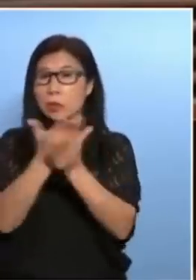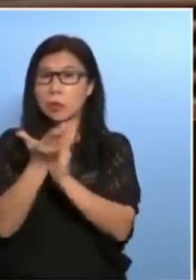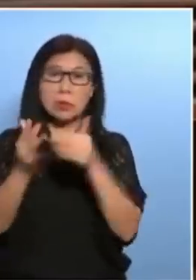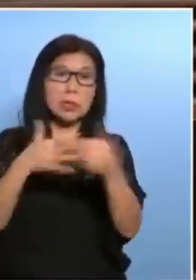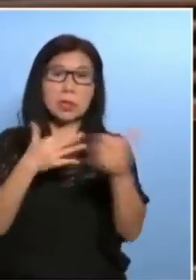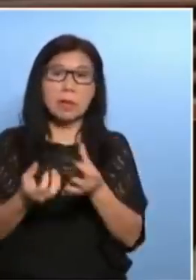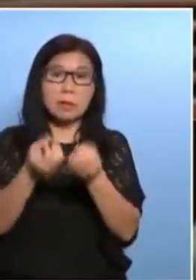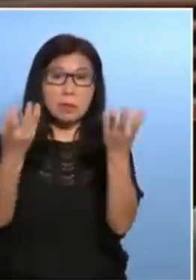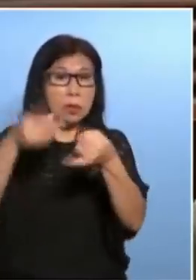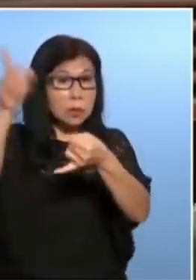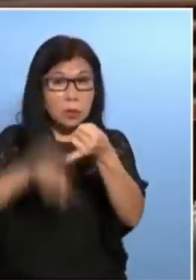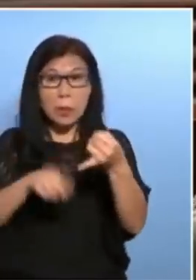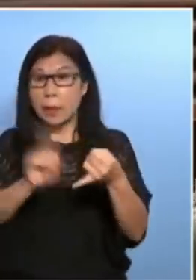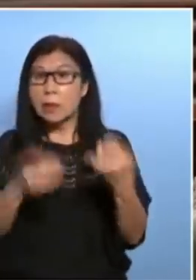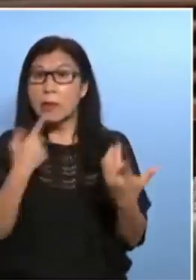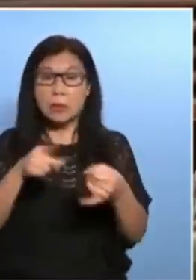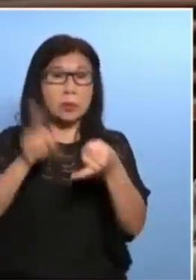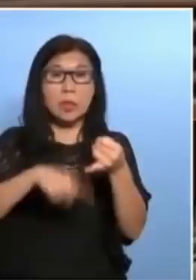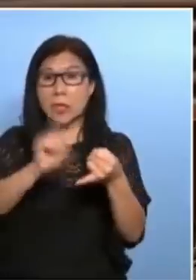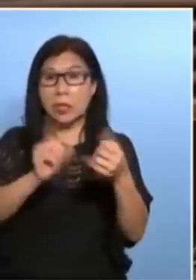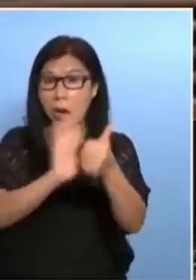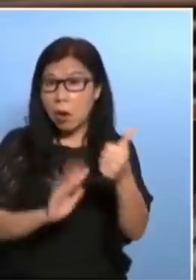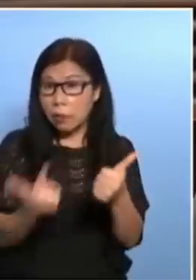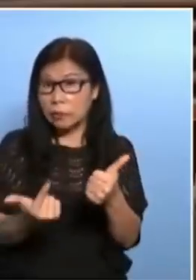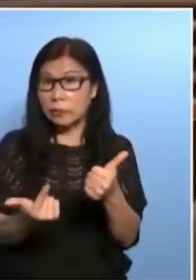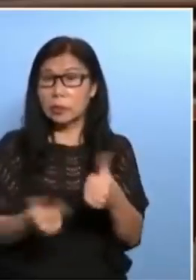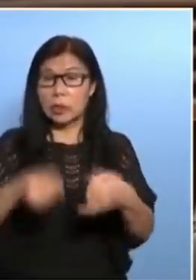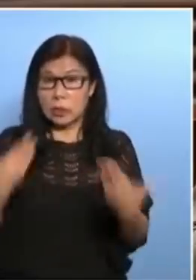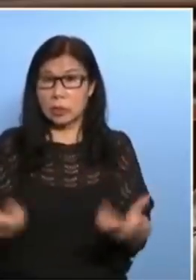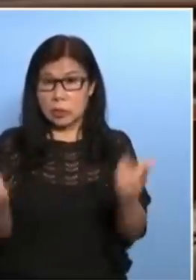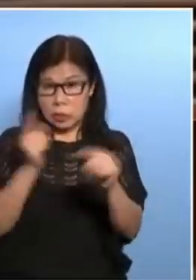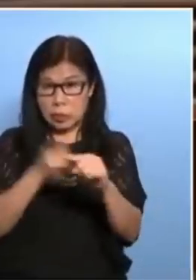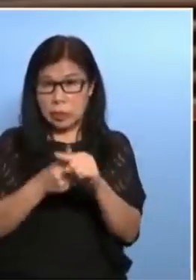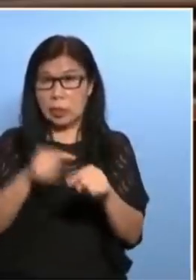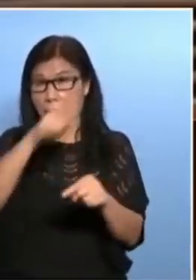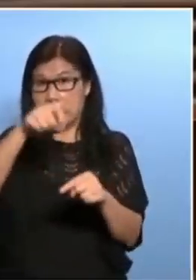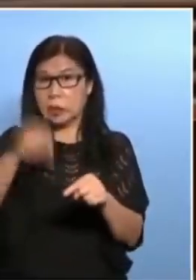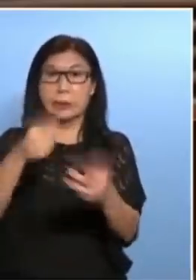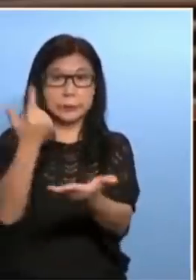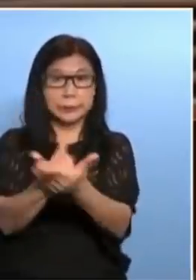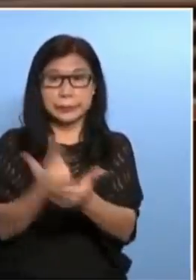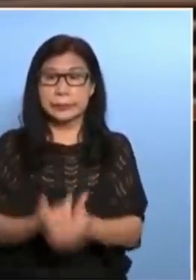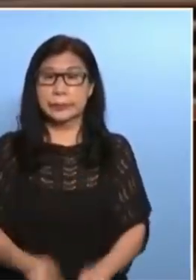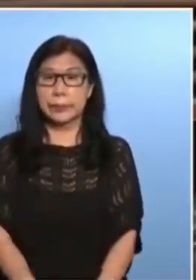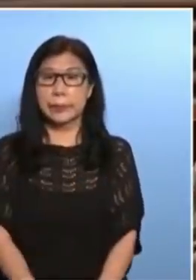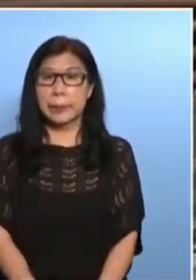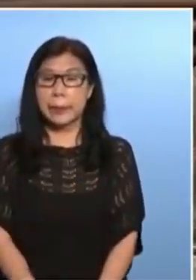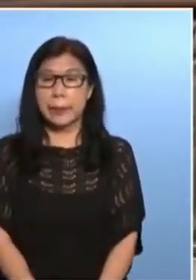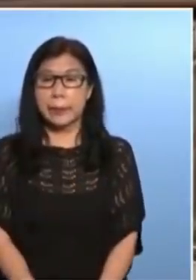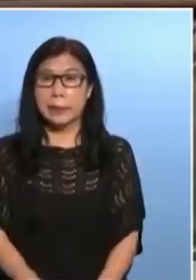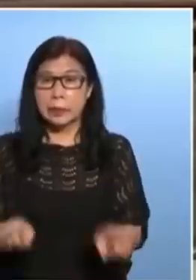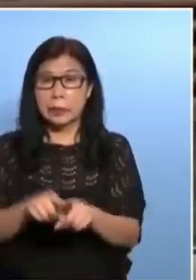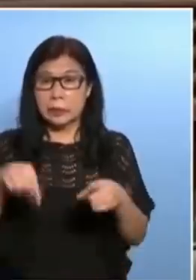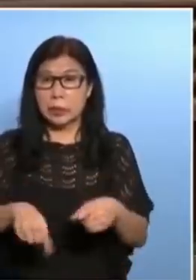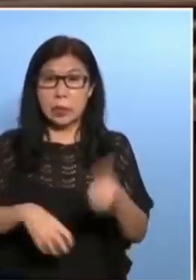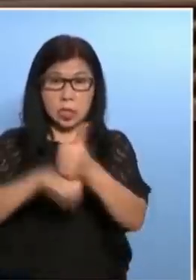事，而最終招致不同的結果，這件事才是真正的問題所在。法治其中一